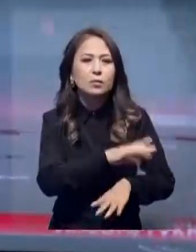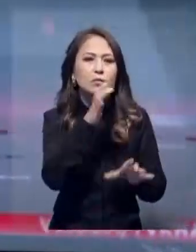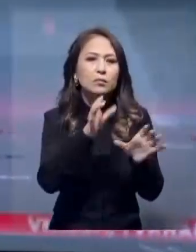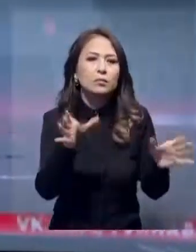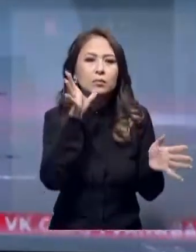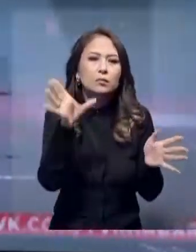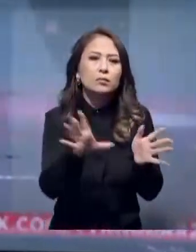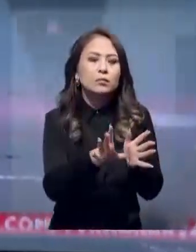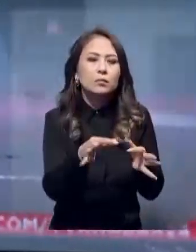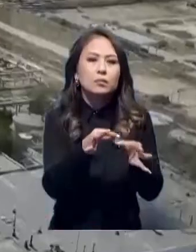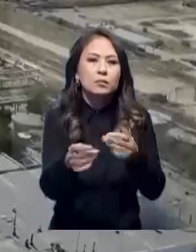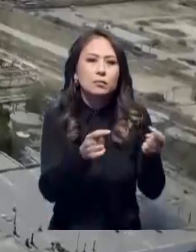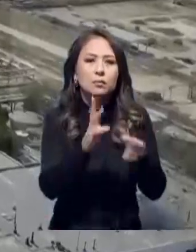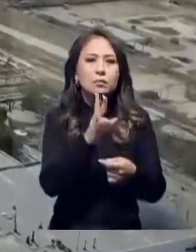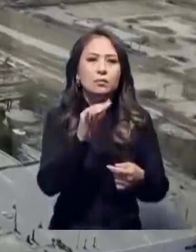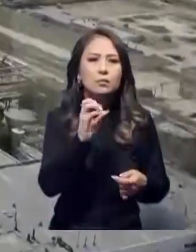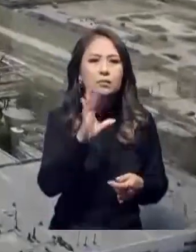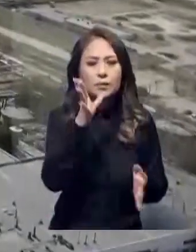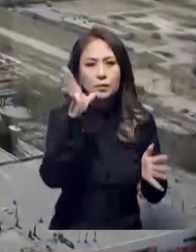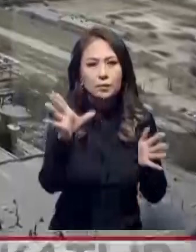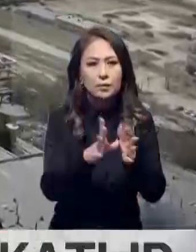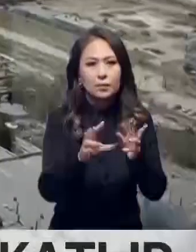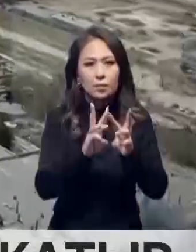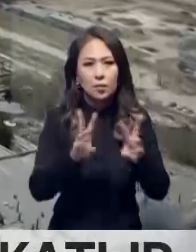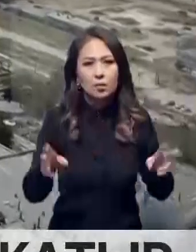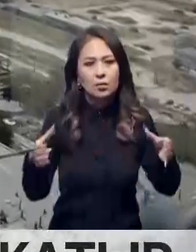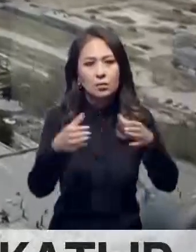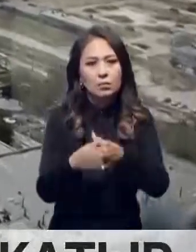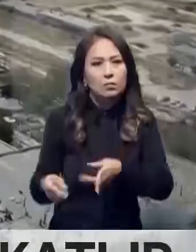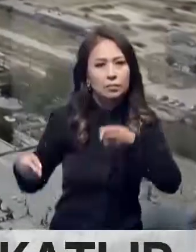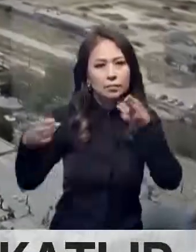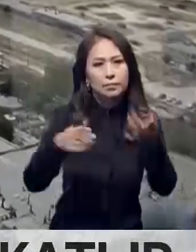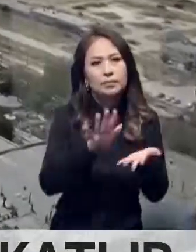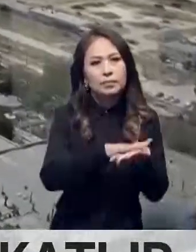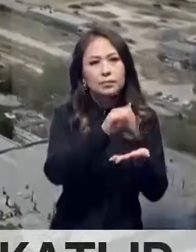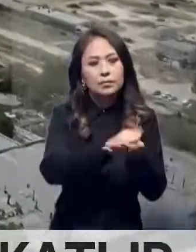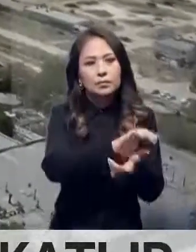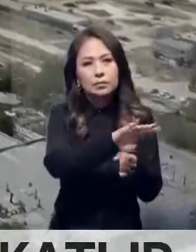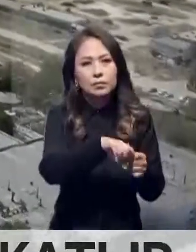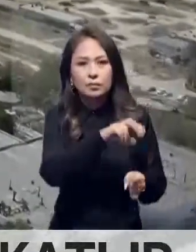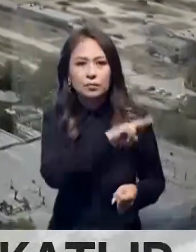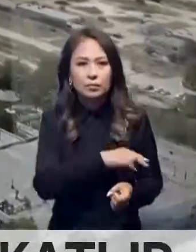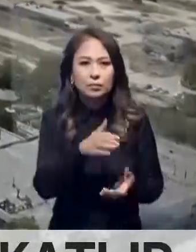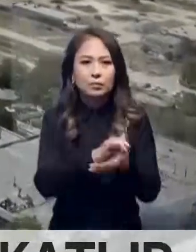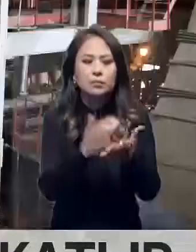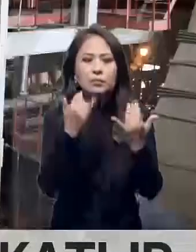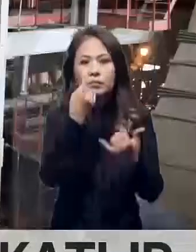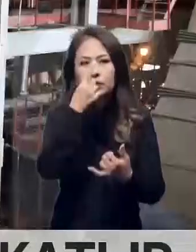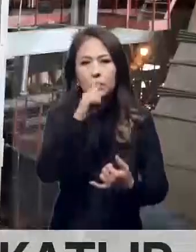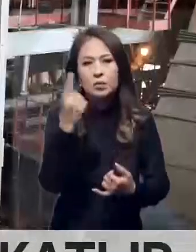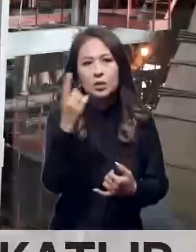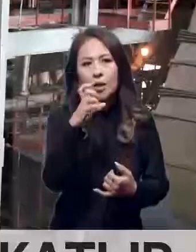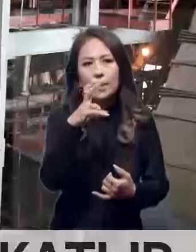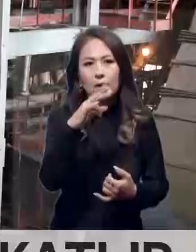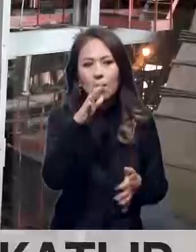Жылу электростанциясына аймақ әкімі Нұрлан Ноғаев пен энергетика министрлігінің өкілі барып, апат салдарын жою жұмыстарымен танысты. Қазір